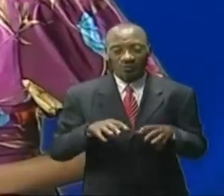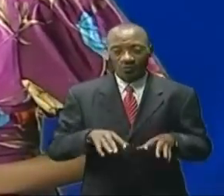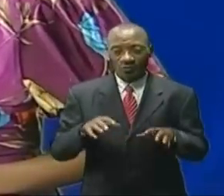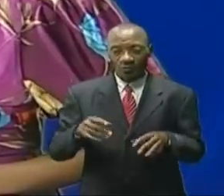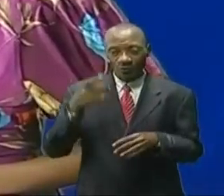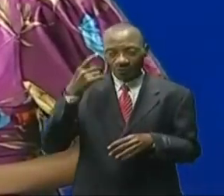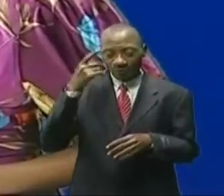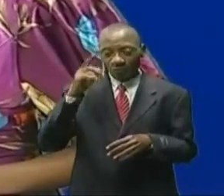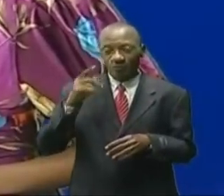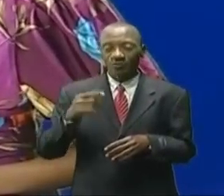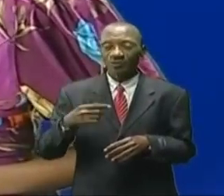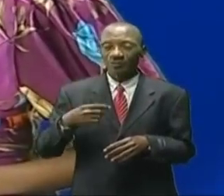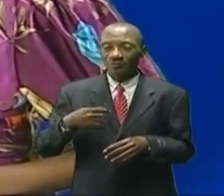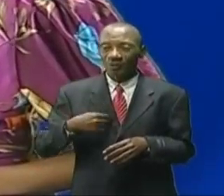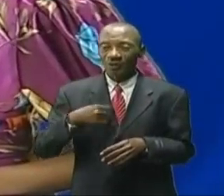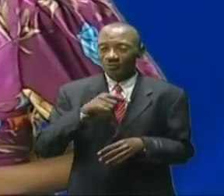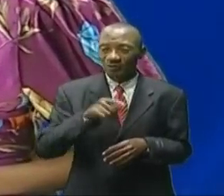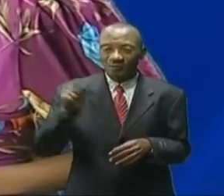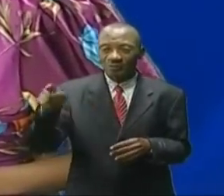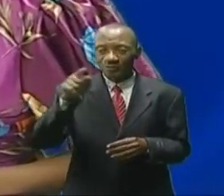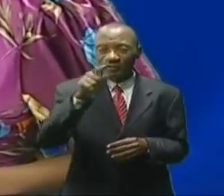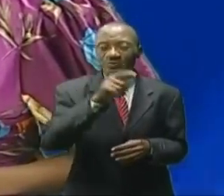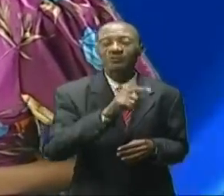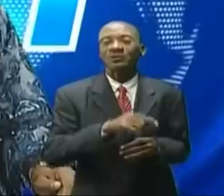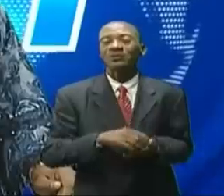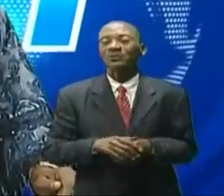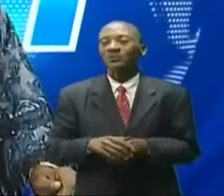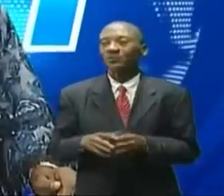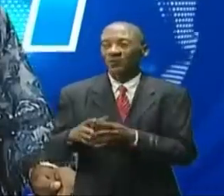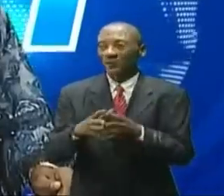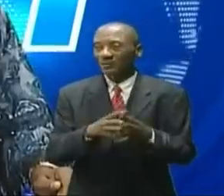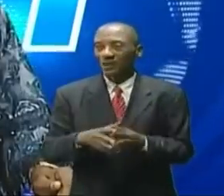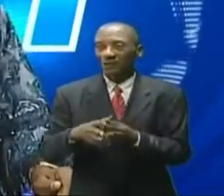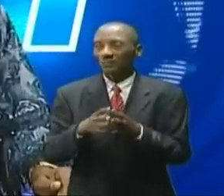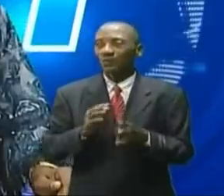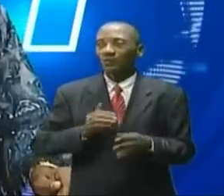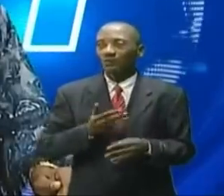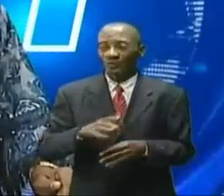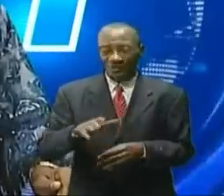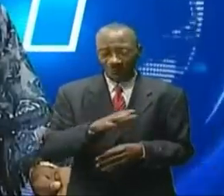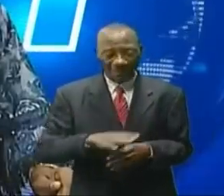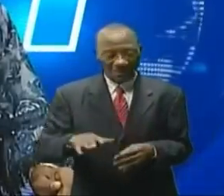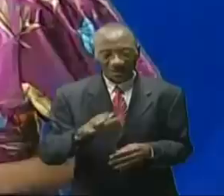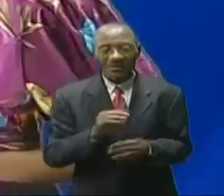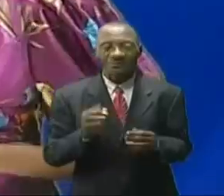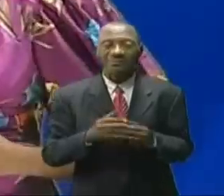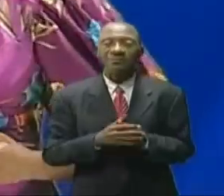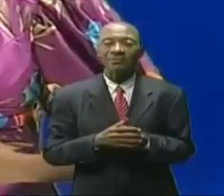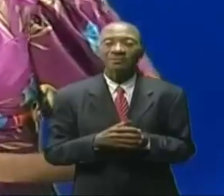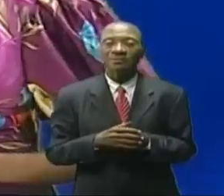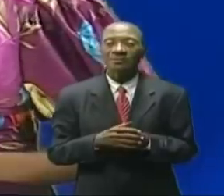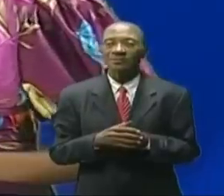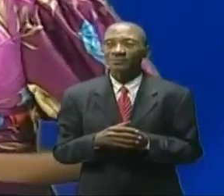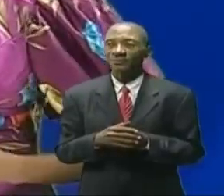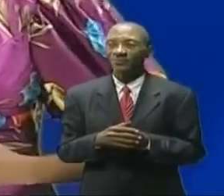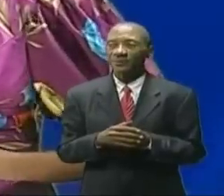qui est battante, une femme qui est surtout résiliente. Et donc je dis que cette femme, en fait, elle a été la